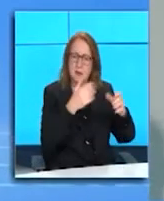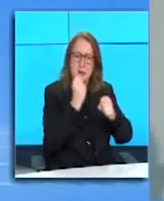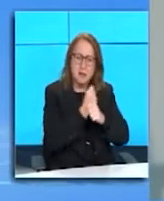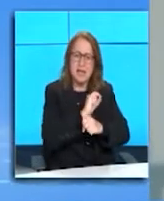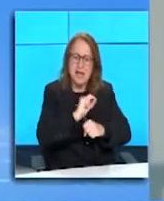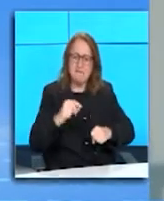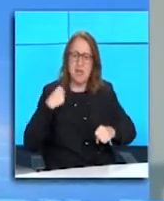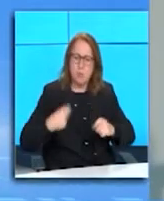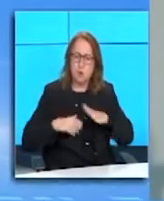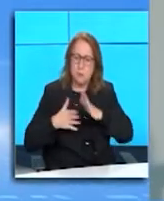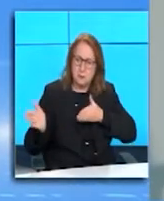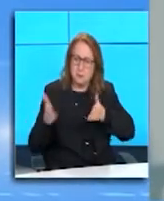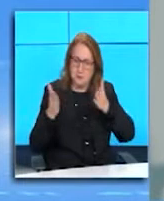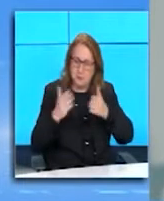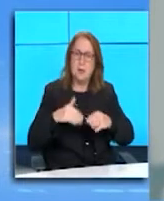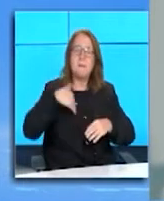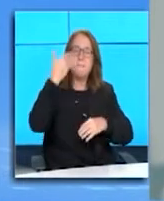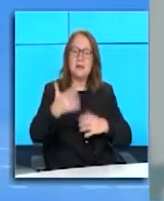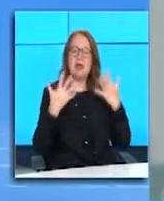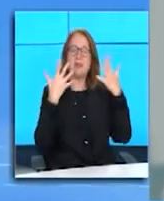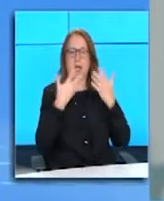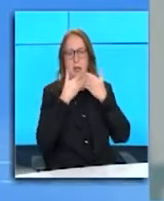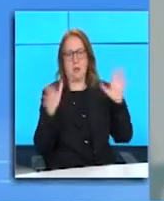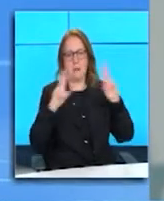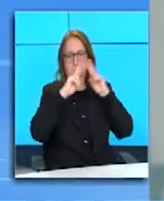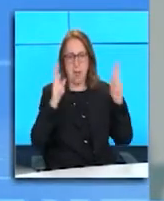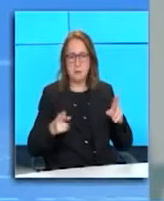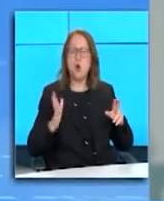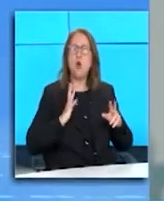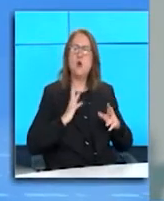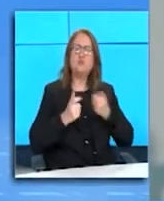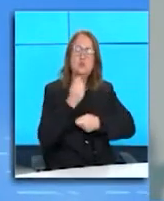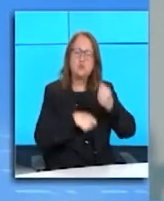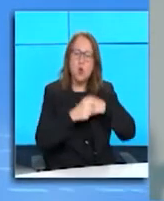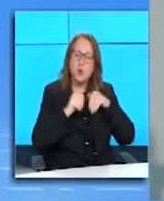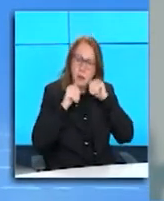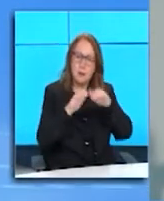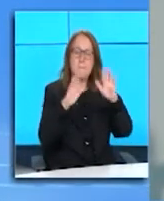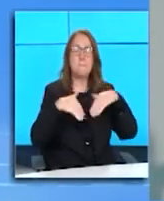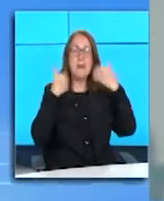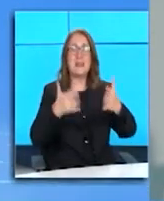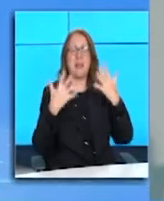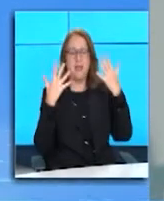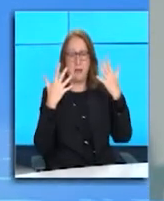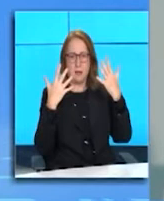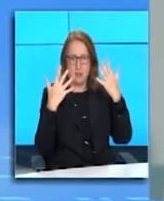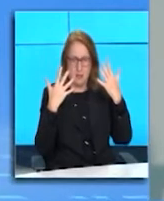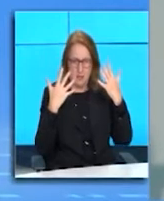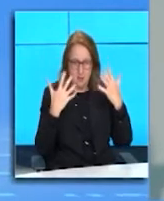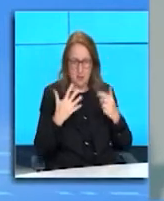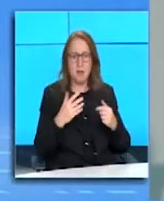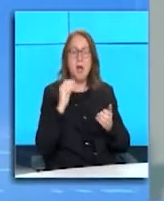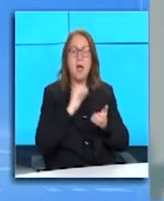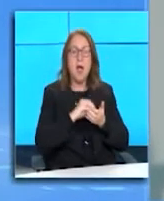και των πολιτών που επιθυμούν να κάνουν τις αγορές τους στα καταστήματα λιανικού εμπορίου. Επιπρόσθετα, επιδιώκεται η κατανομή της προσέλευσης των καταναλωτών